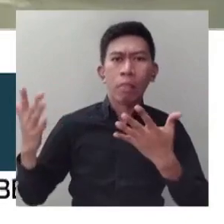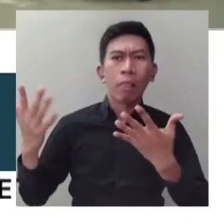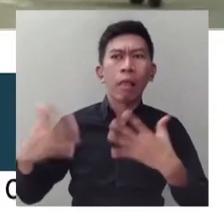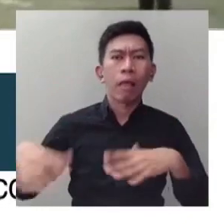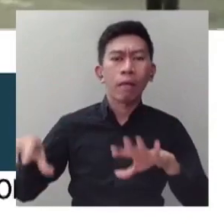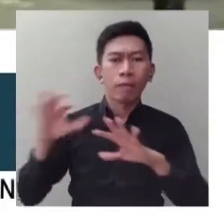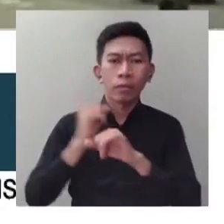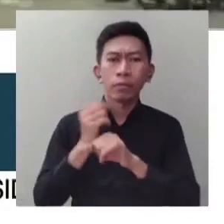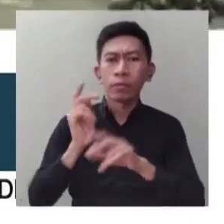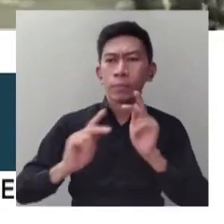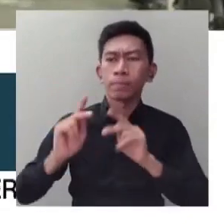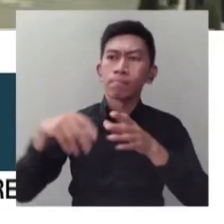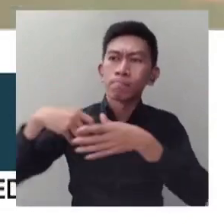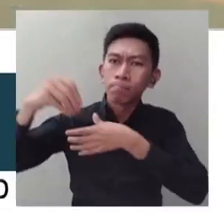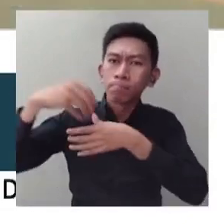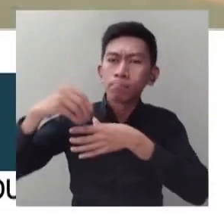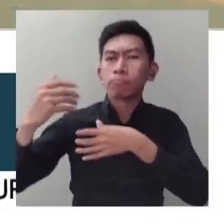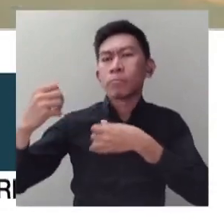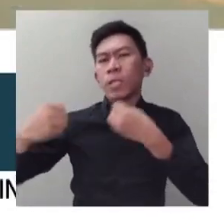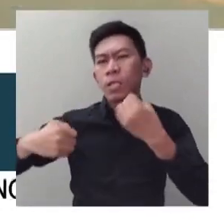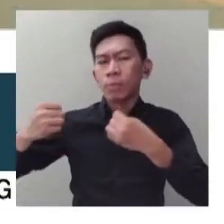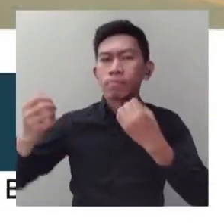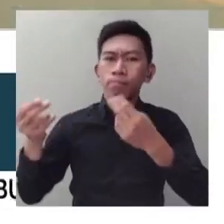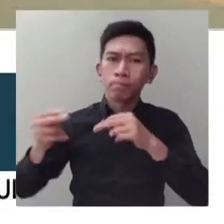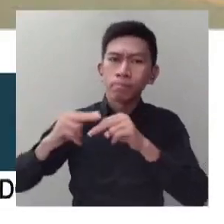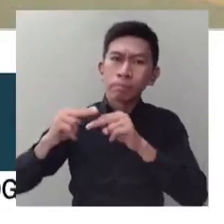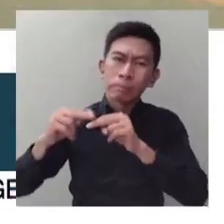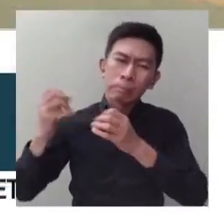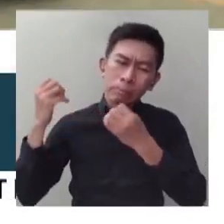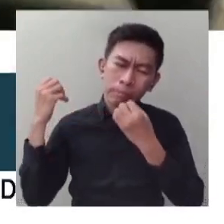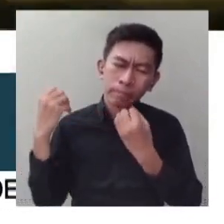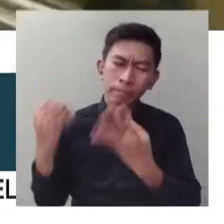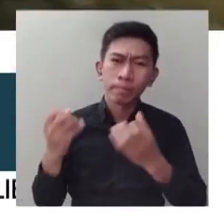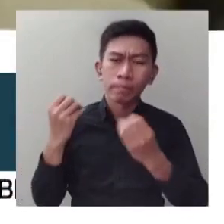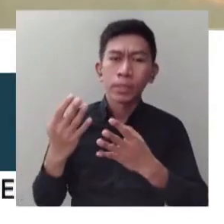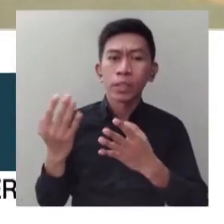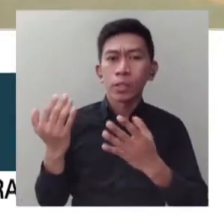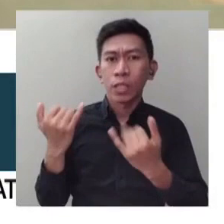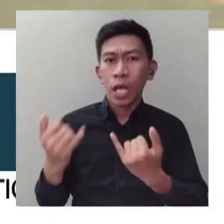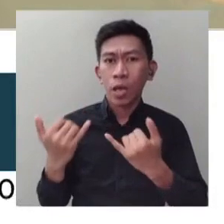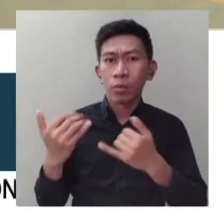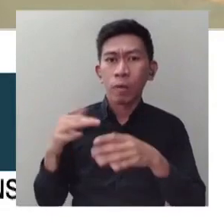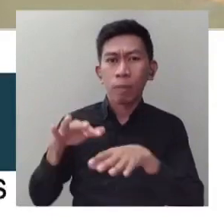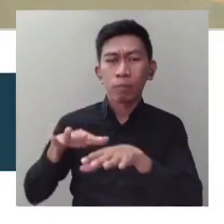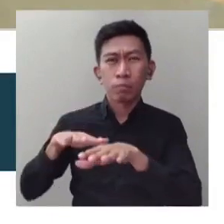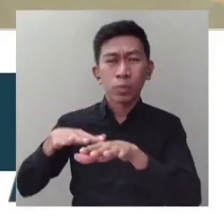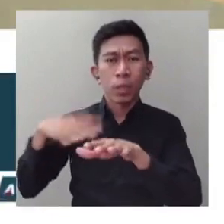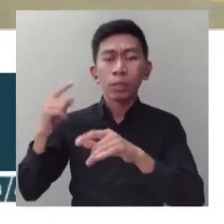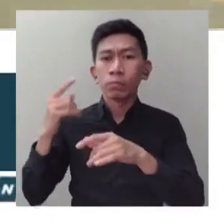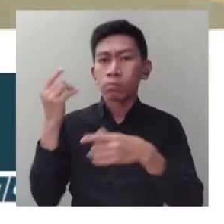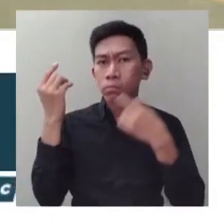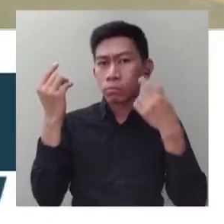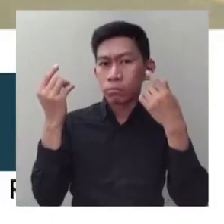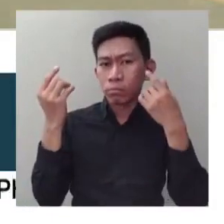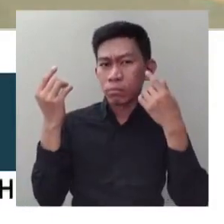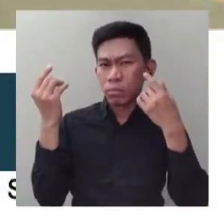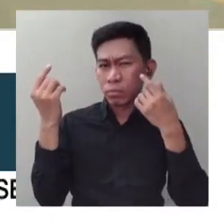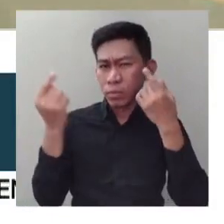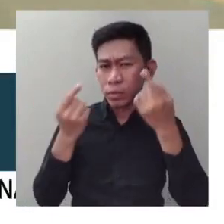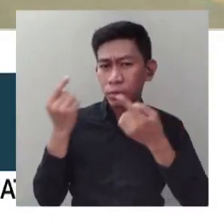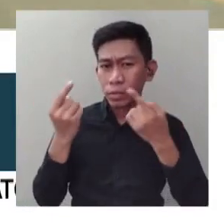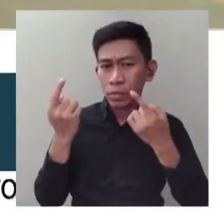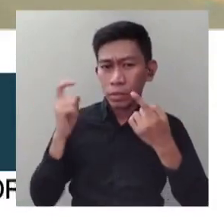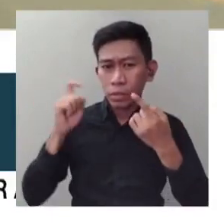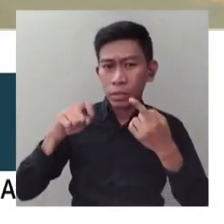So ang nakikita ko hong problema dito is kailangan pa ba natin ang bicycle lane at